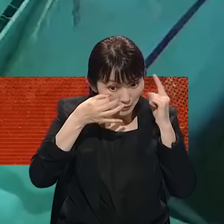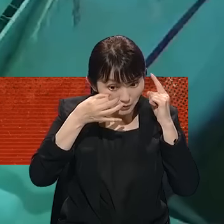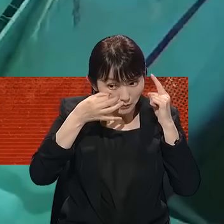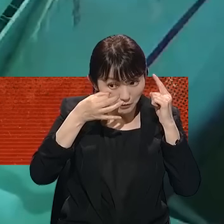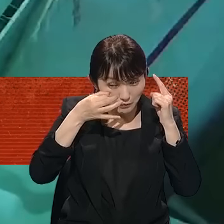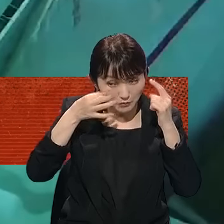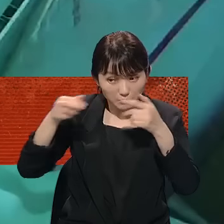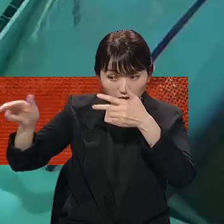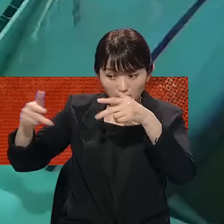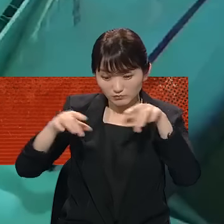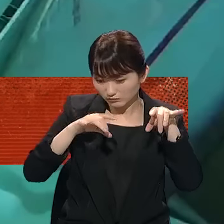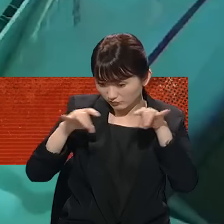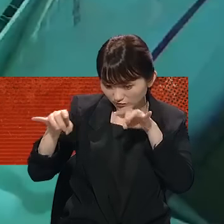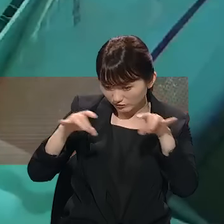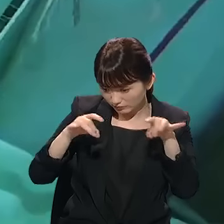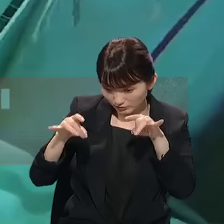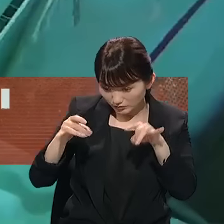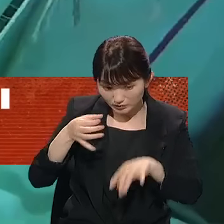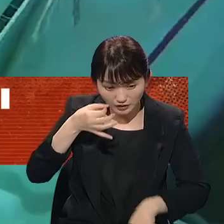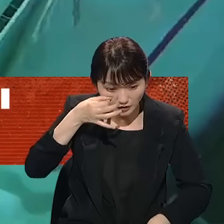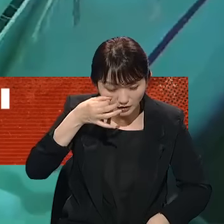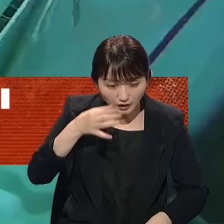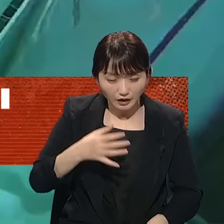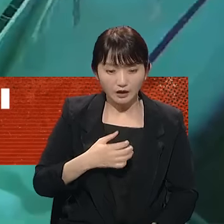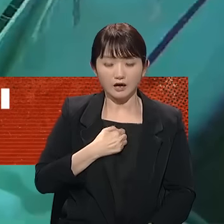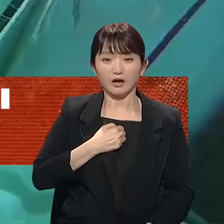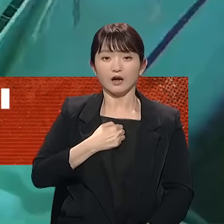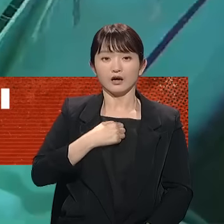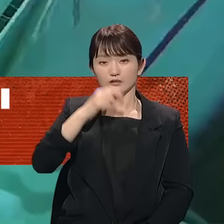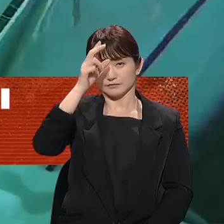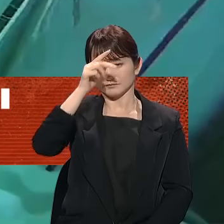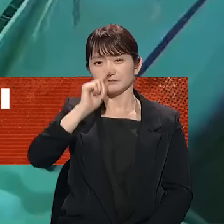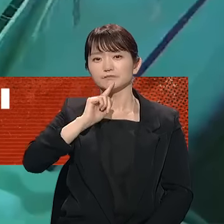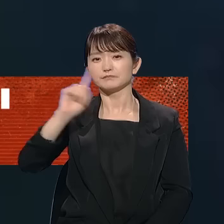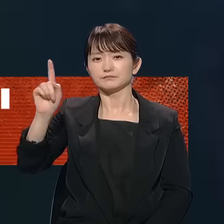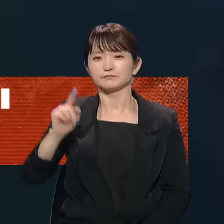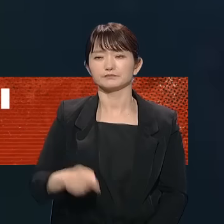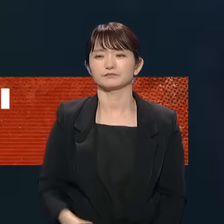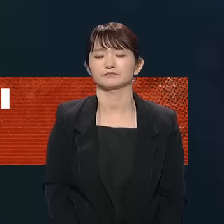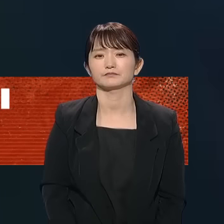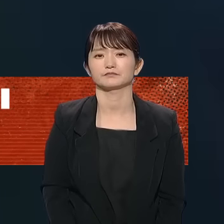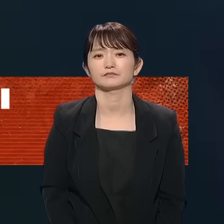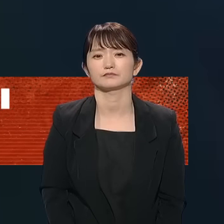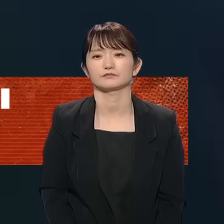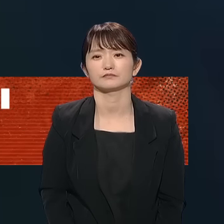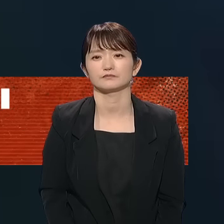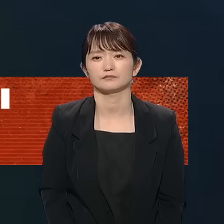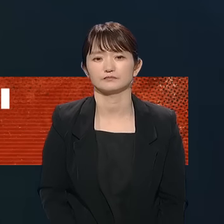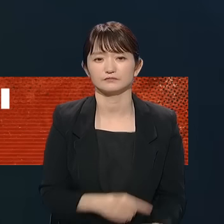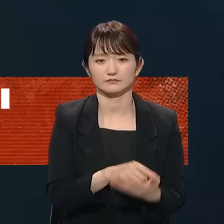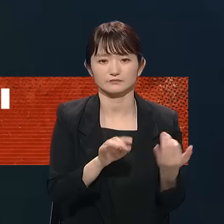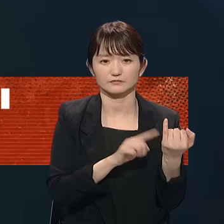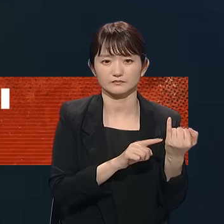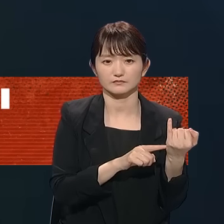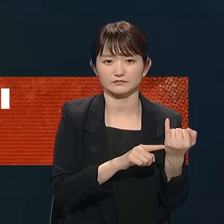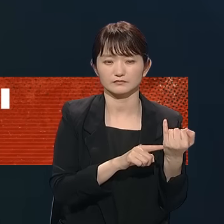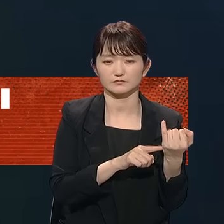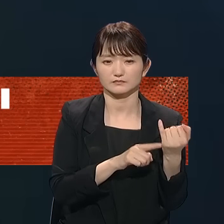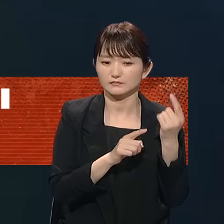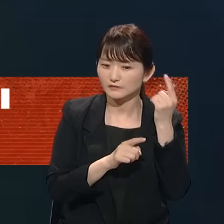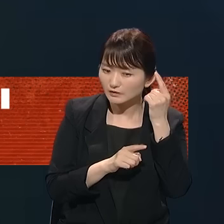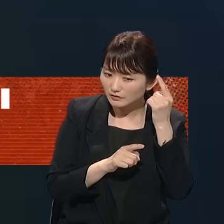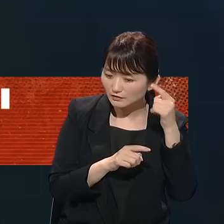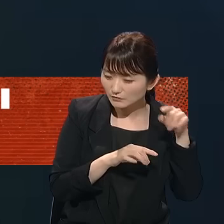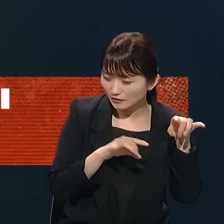실제로 카페에 있는 걸 보고 놀라서 신고를 했습니다. 자, 그러면 이 피해자가 네. 이 라이브로 이 상황을 봤었다는 거죠? 네, 맞습니다. 확인을